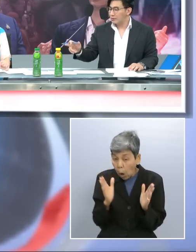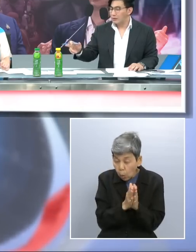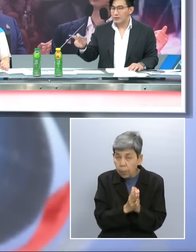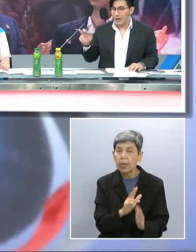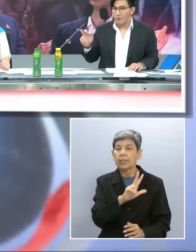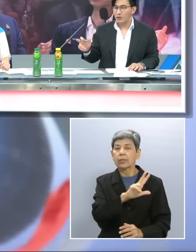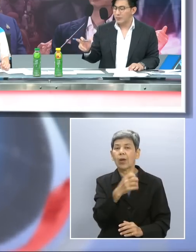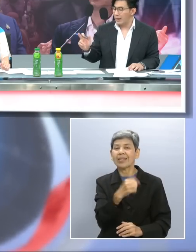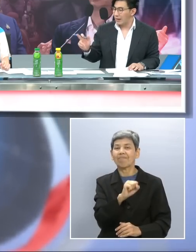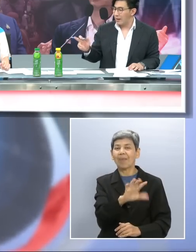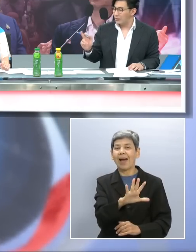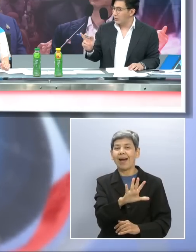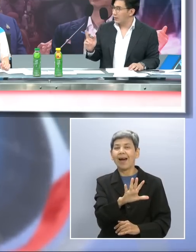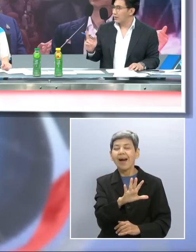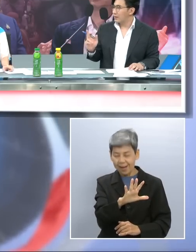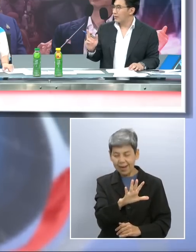315ตามหาอยู่อีก